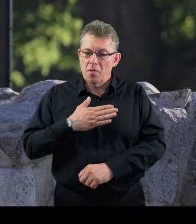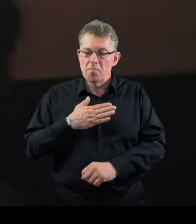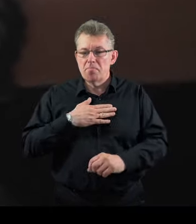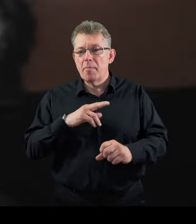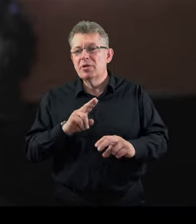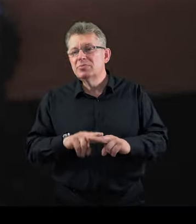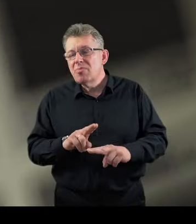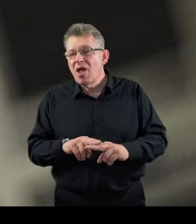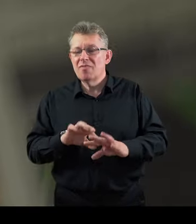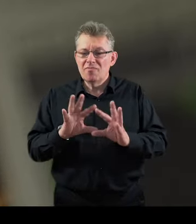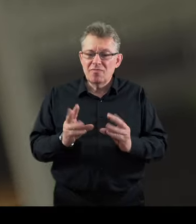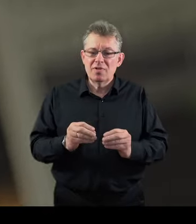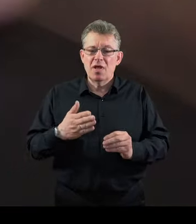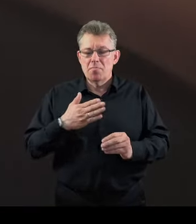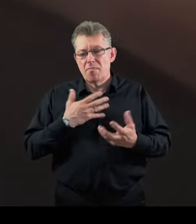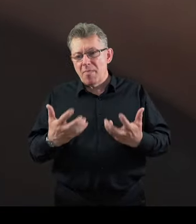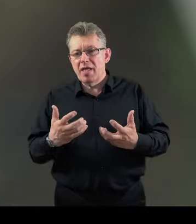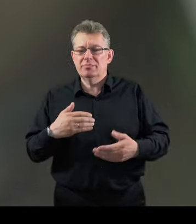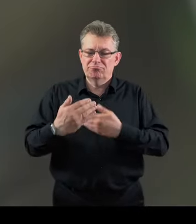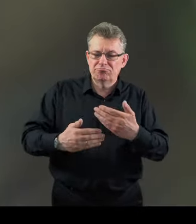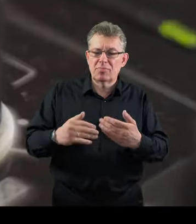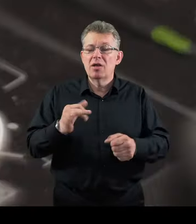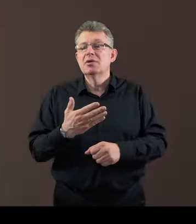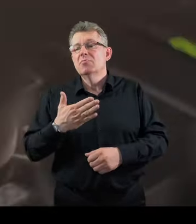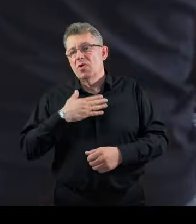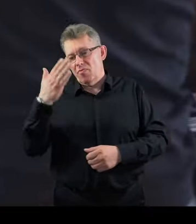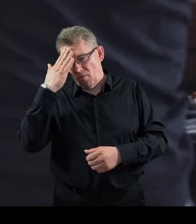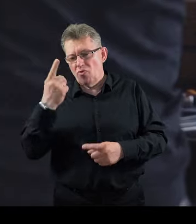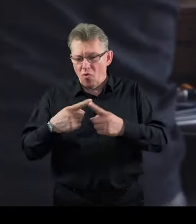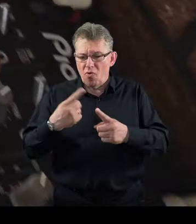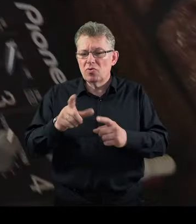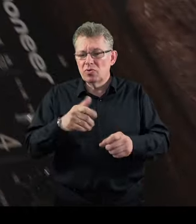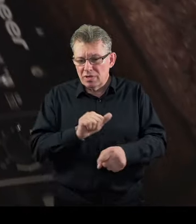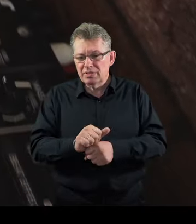Mamy sprzęt, mamy chęci do działania. Jakieś pojęcie też jest,